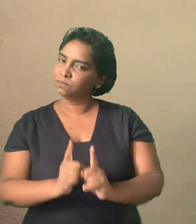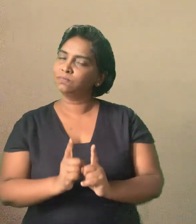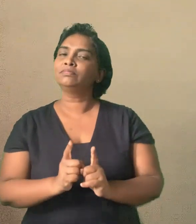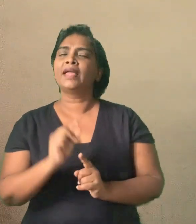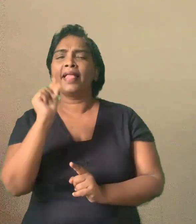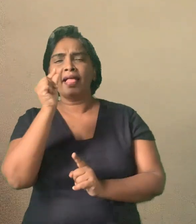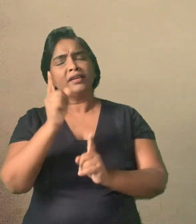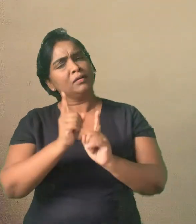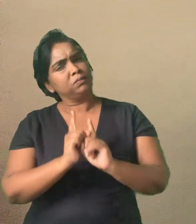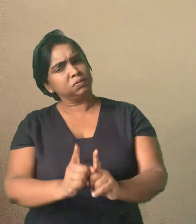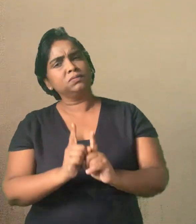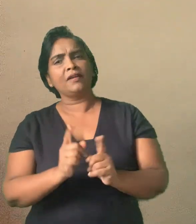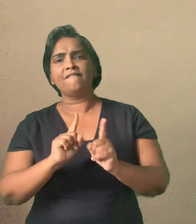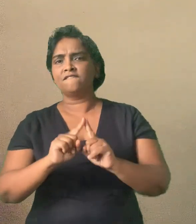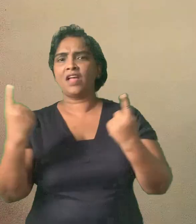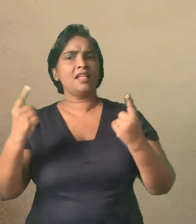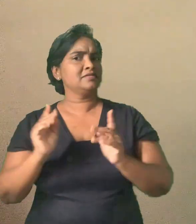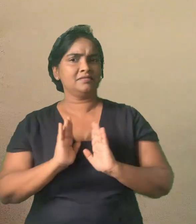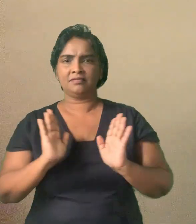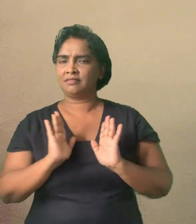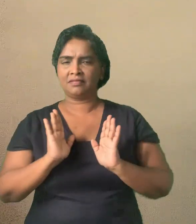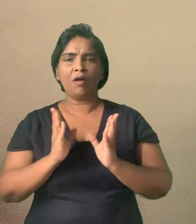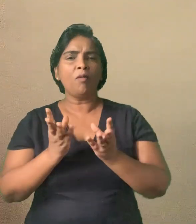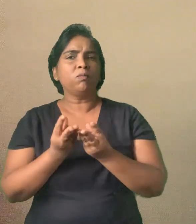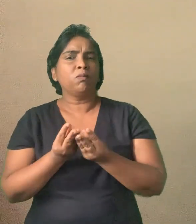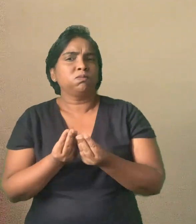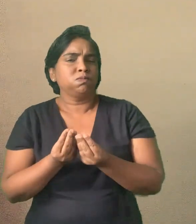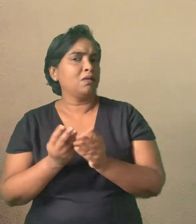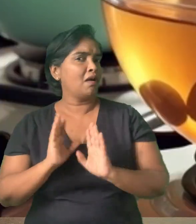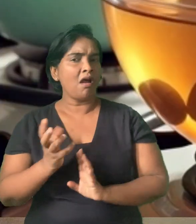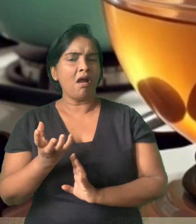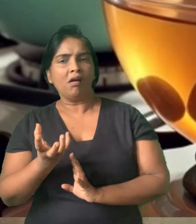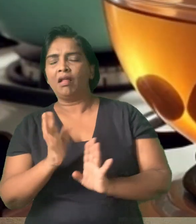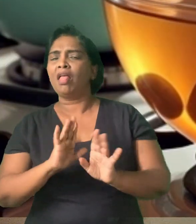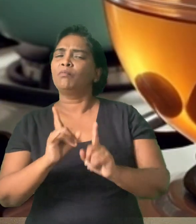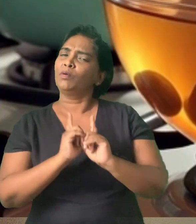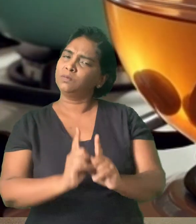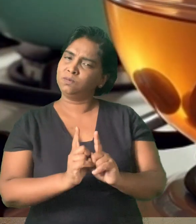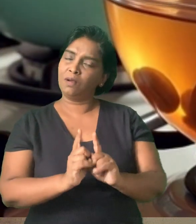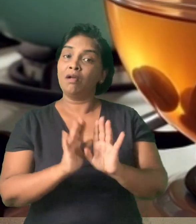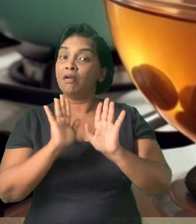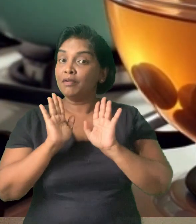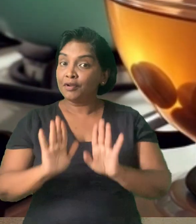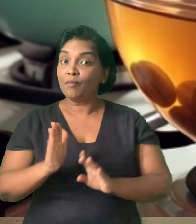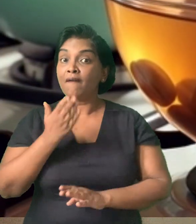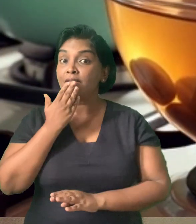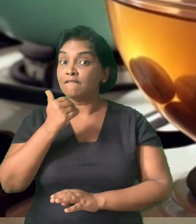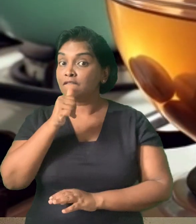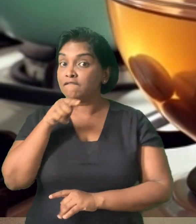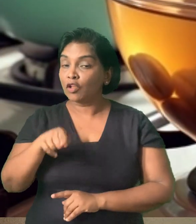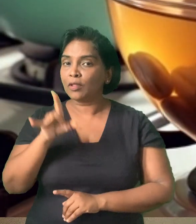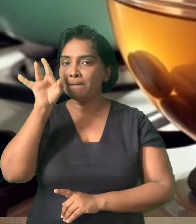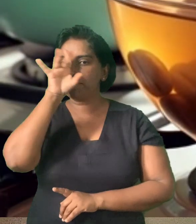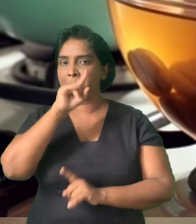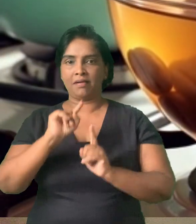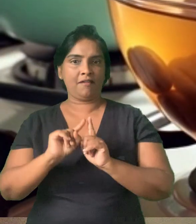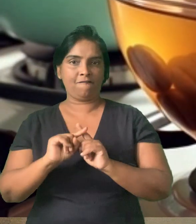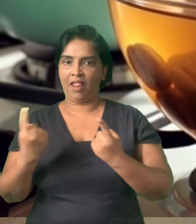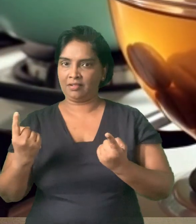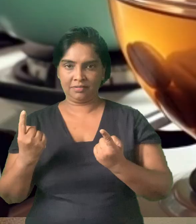කෝපි ඇටේ විදිහටම තිබුණා. ඒක මෘදු උලෙත් නැහැ, ඝන උනේත් නැහැ. නමුත් වතුර පාට වෙනස්